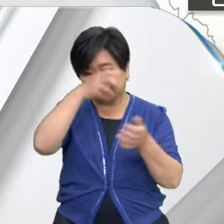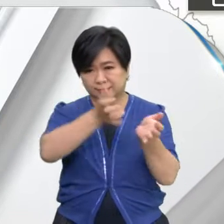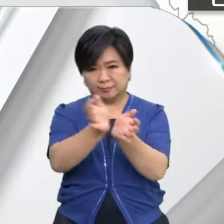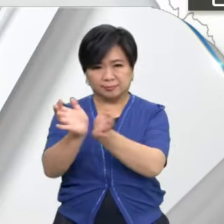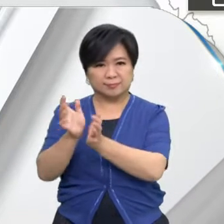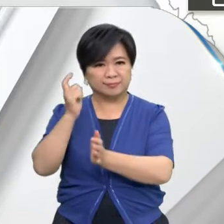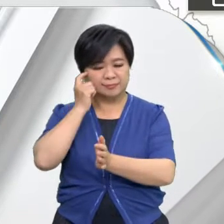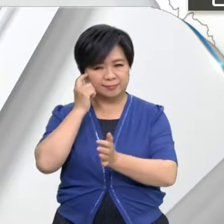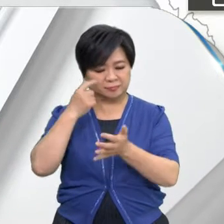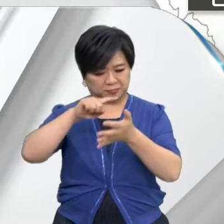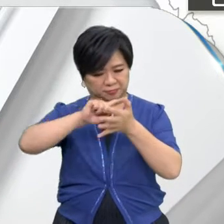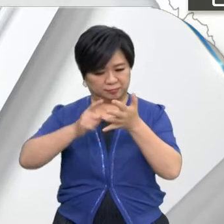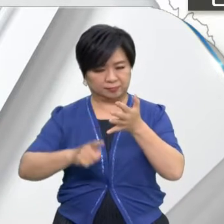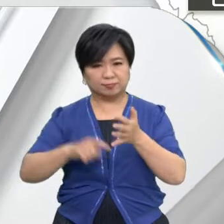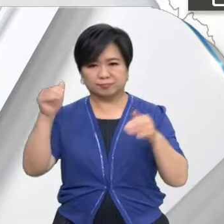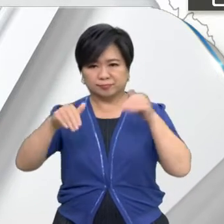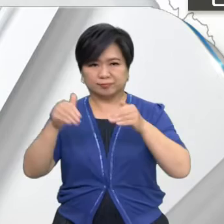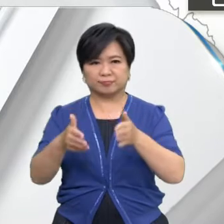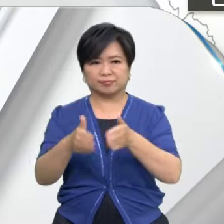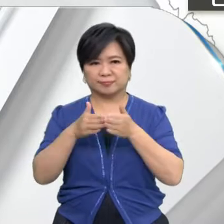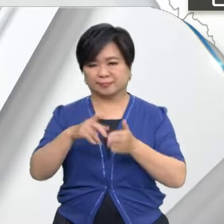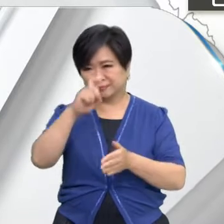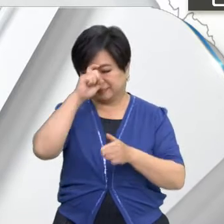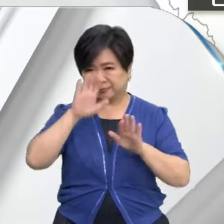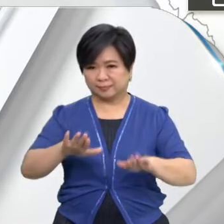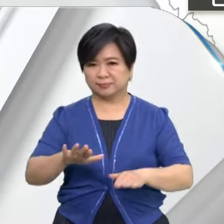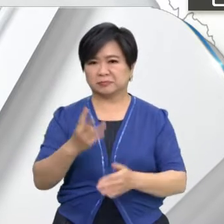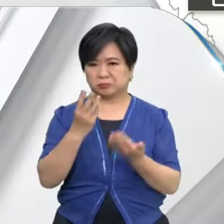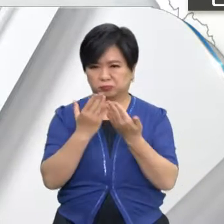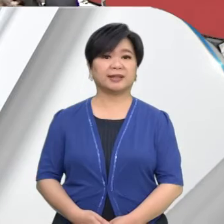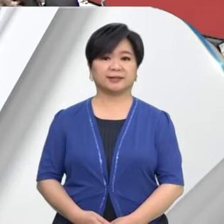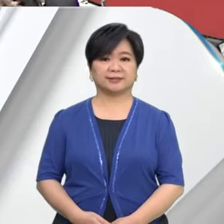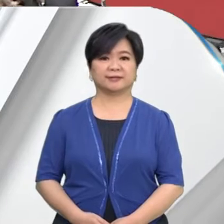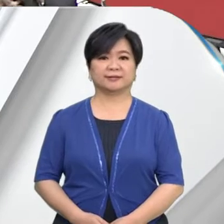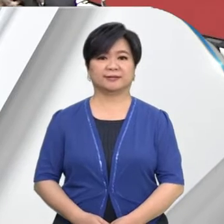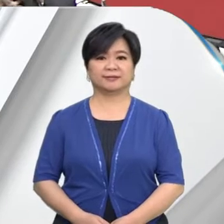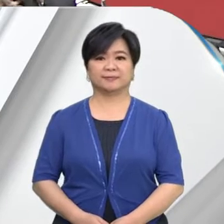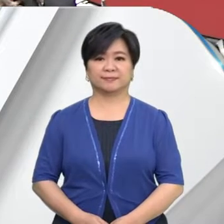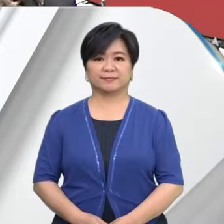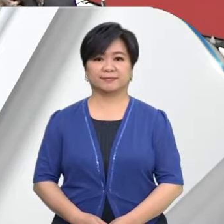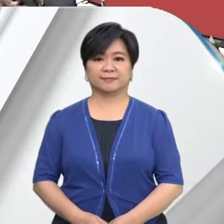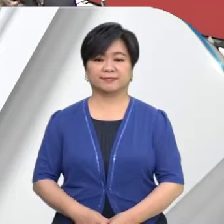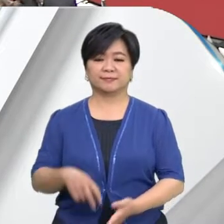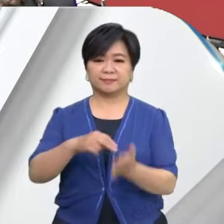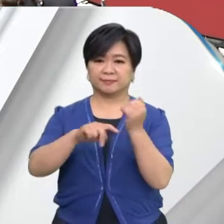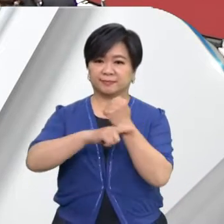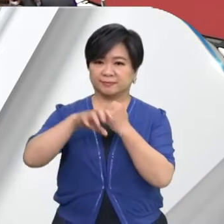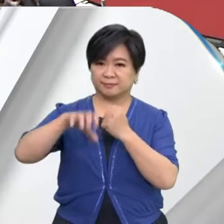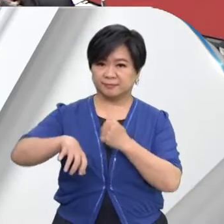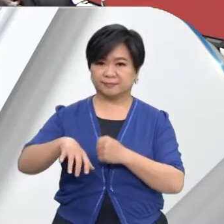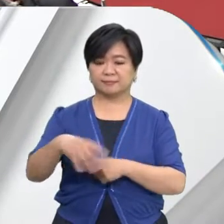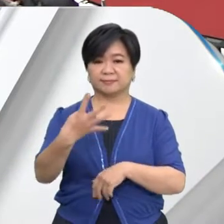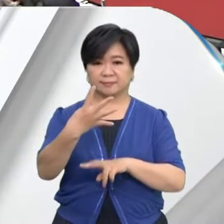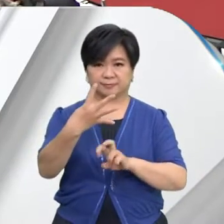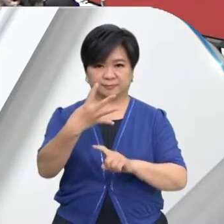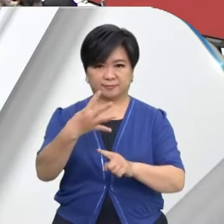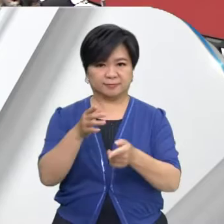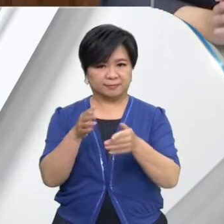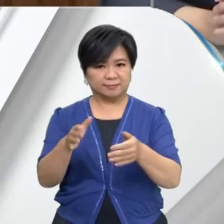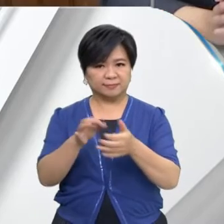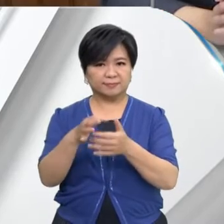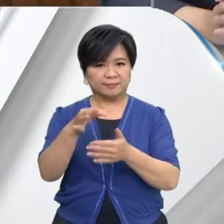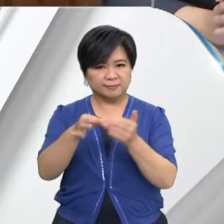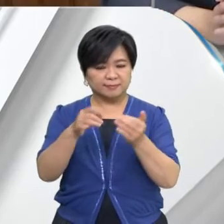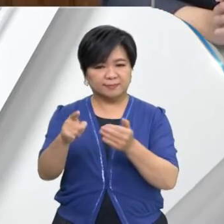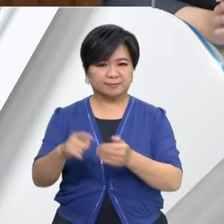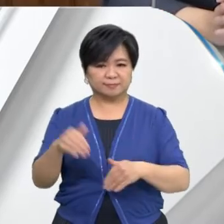达条表决，希望做得比较更为完全三妥。 立法院21针对纾困条例修正草案作